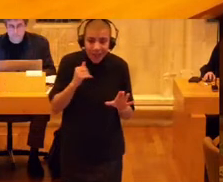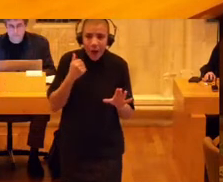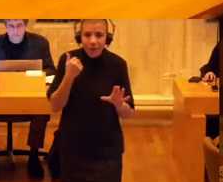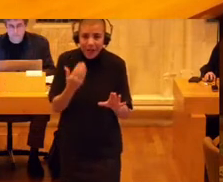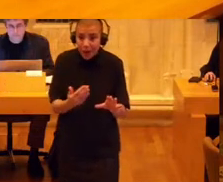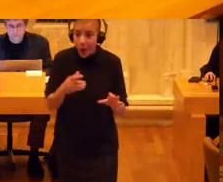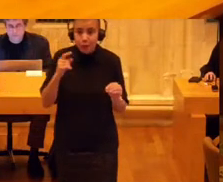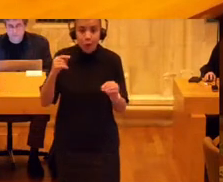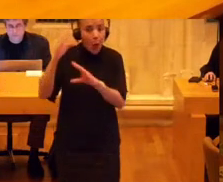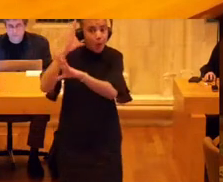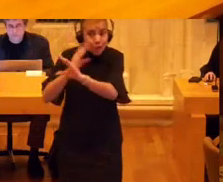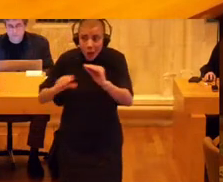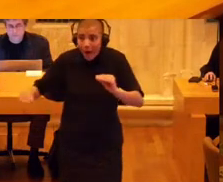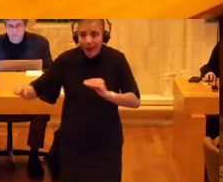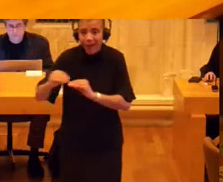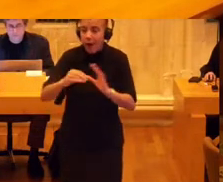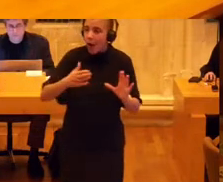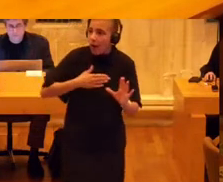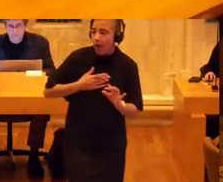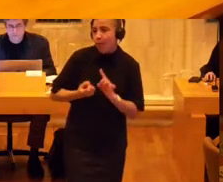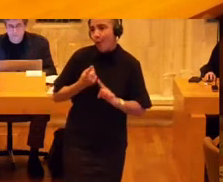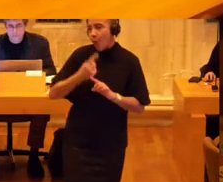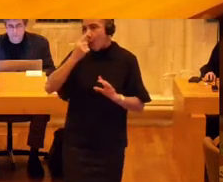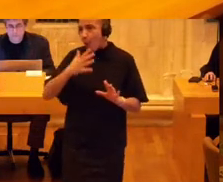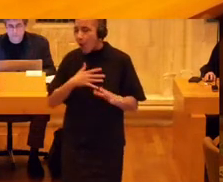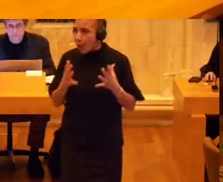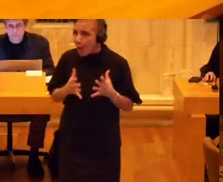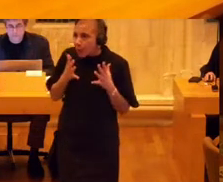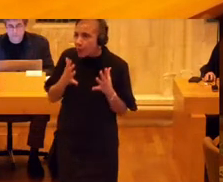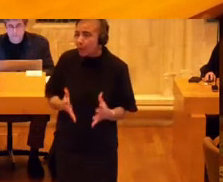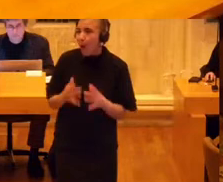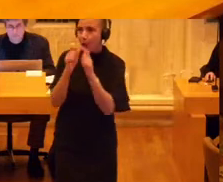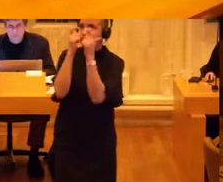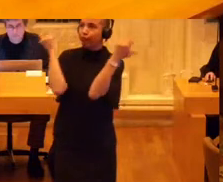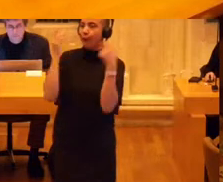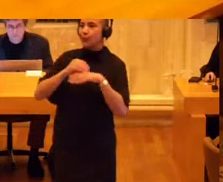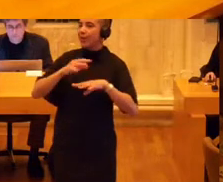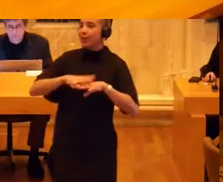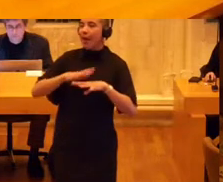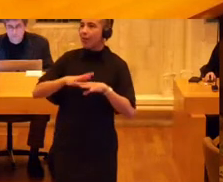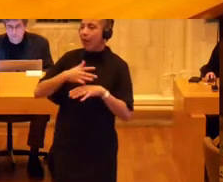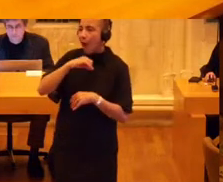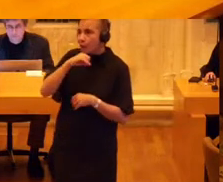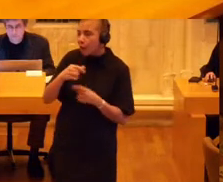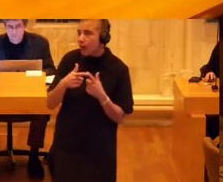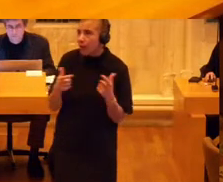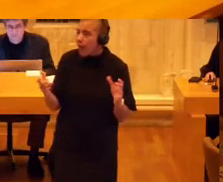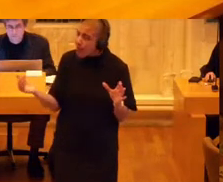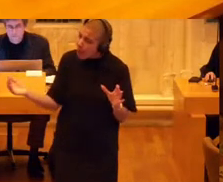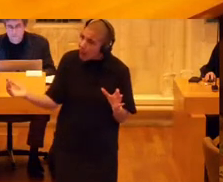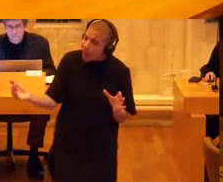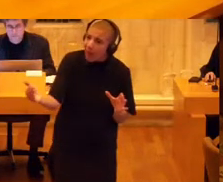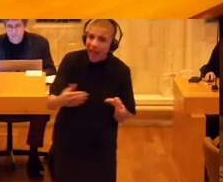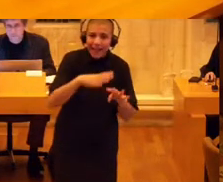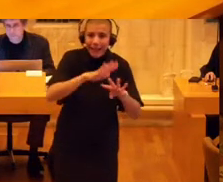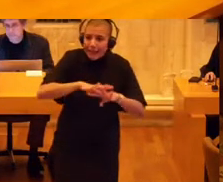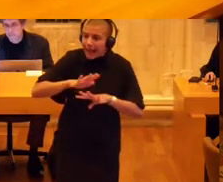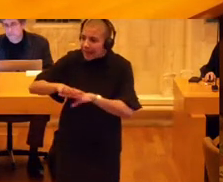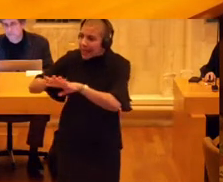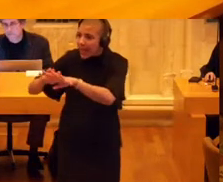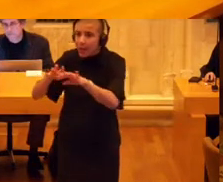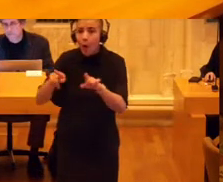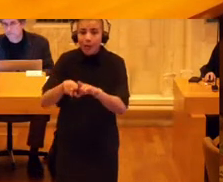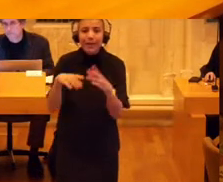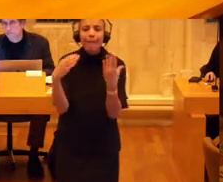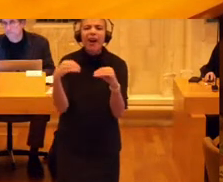dire l'importance que revêtait pour eux leur engagement en tant que conseiller de quartier. Ils en ont parlé dans leur quartier, ils en ont parlé sur les marchés